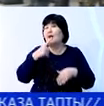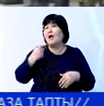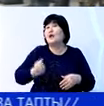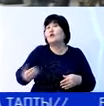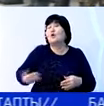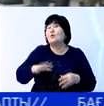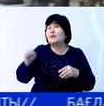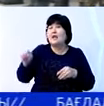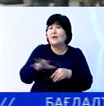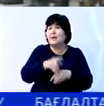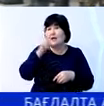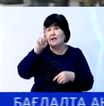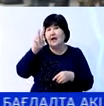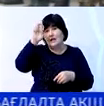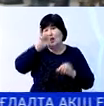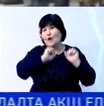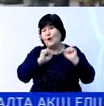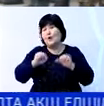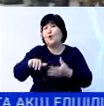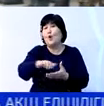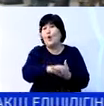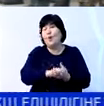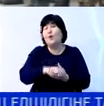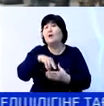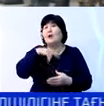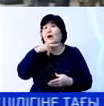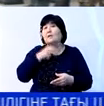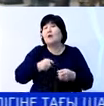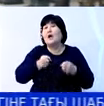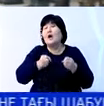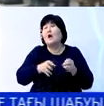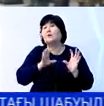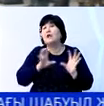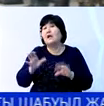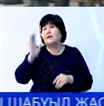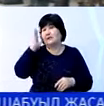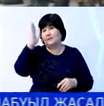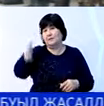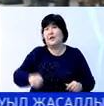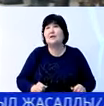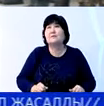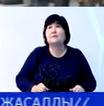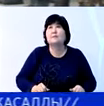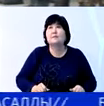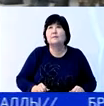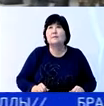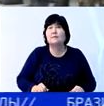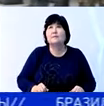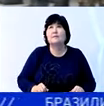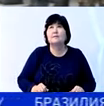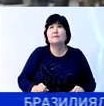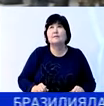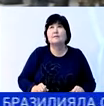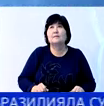өмірдің қыр-сырын меңгерген ел қорғандары қоғамдық қауіпсіздікті қамтамасыз етпек. Еламан Жаматов, Алмат Мендібаев, Қанат Махамбетов,